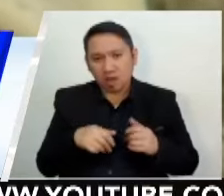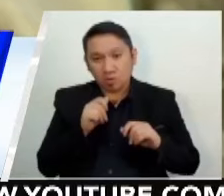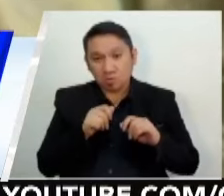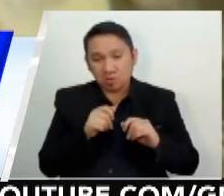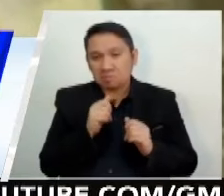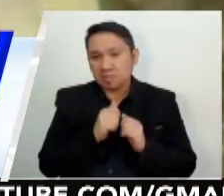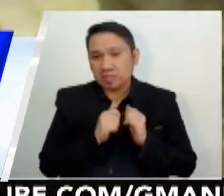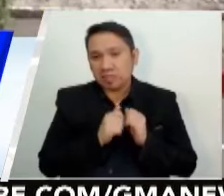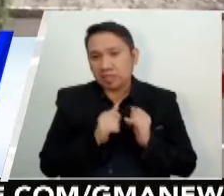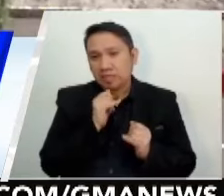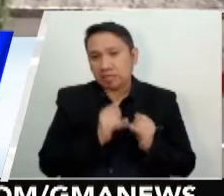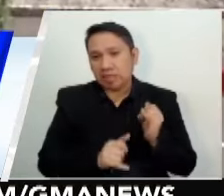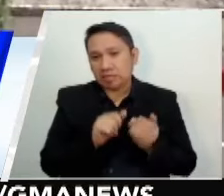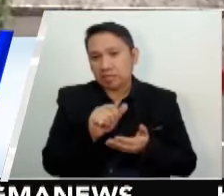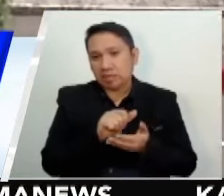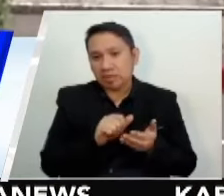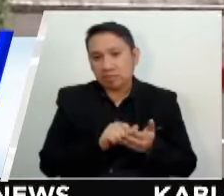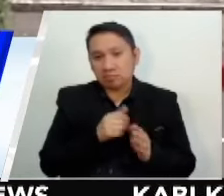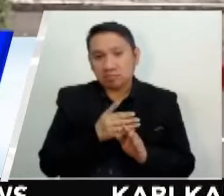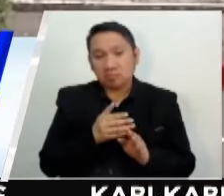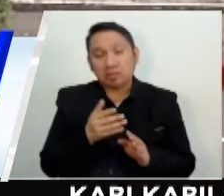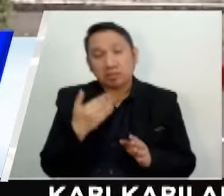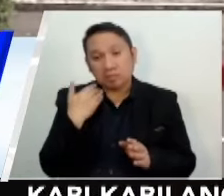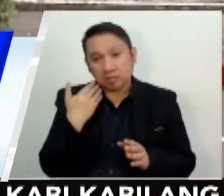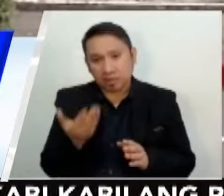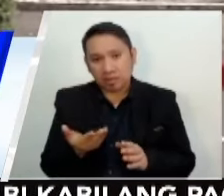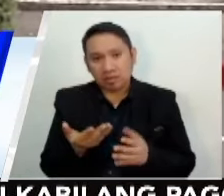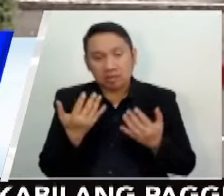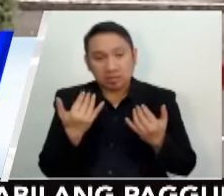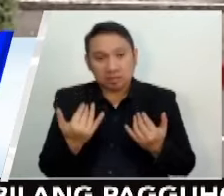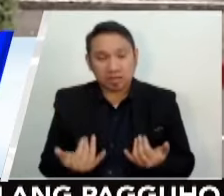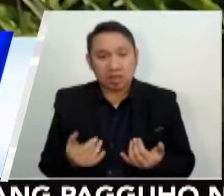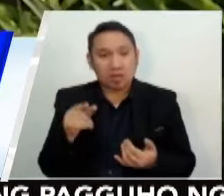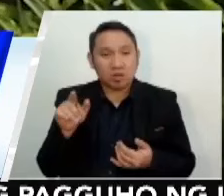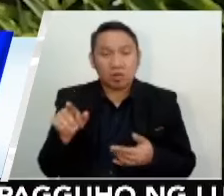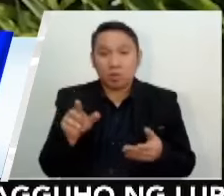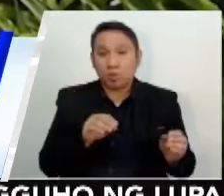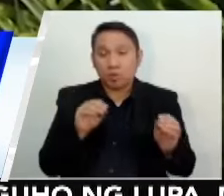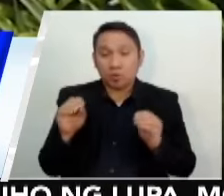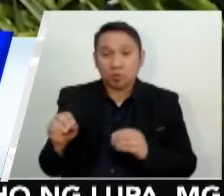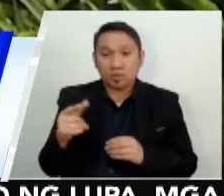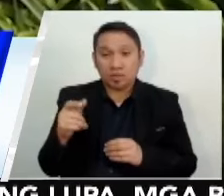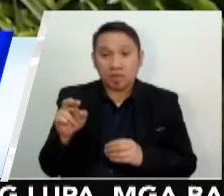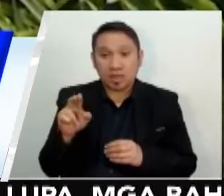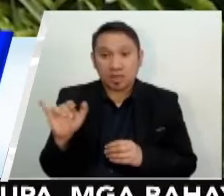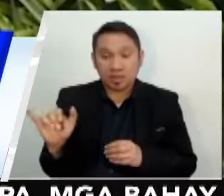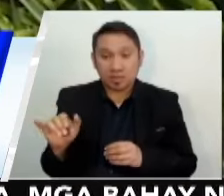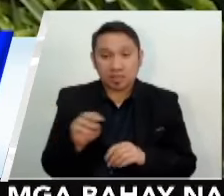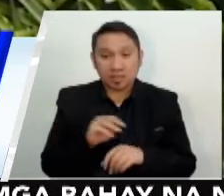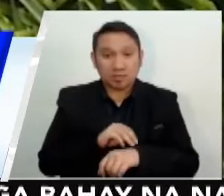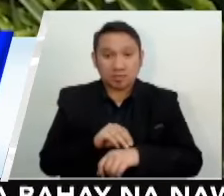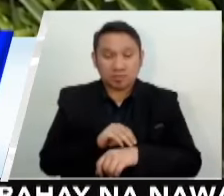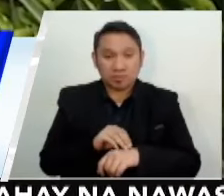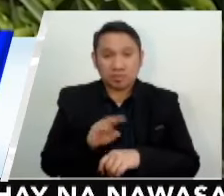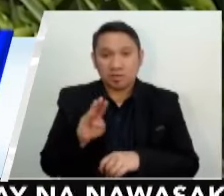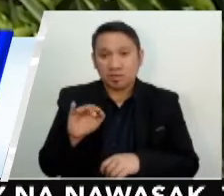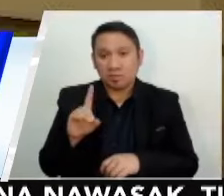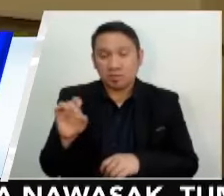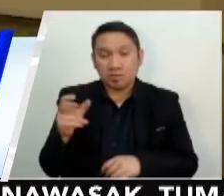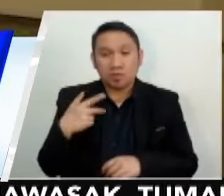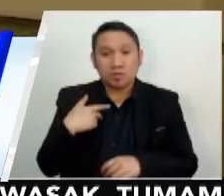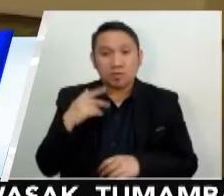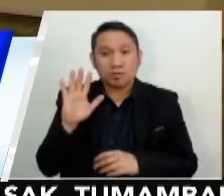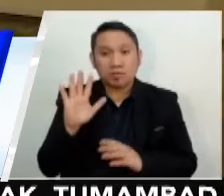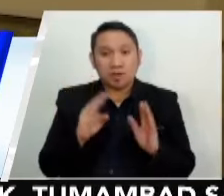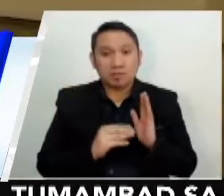ito namatay. Isusubasta ito sa Leon Gallery sa Makati sa initial bidding price na 5 million pesos.